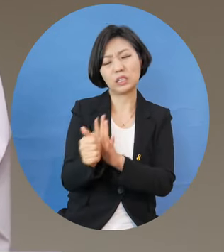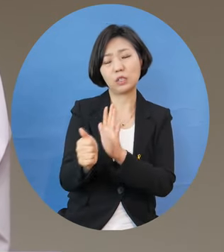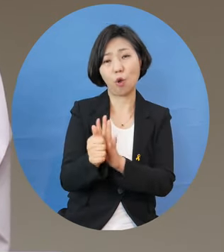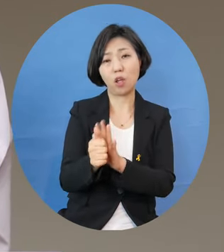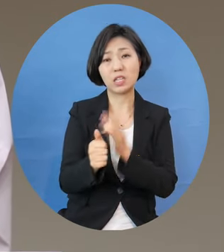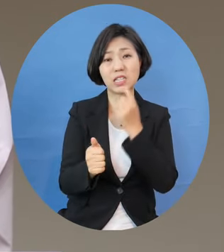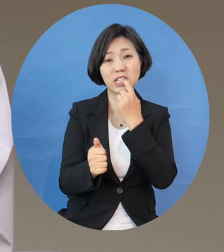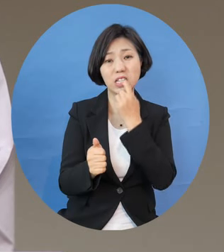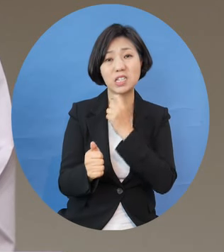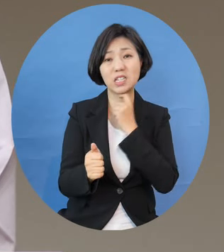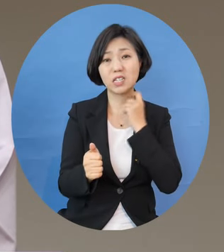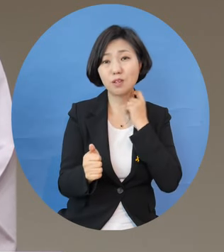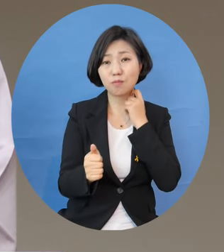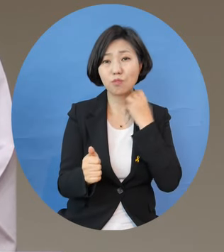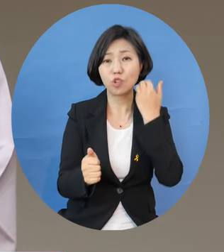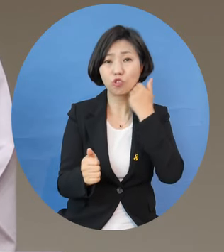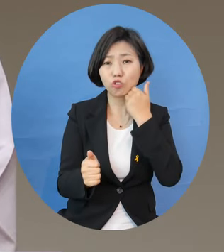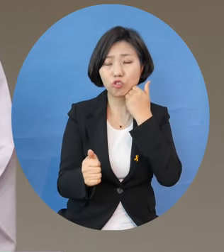다 흑인들이에요.